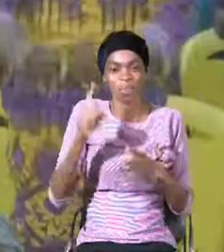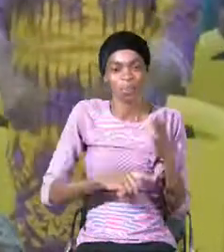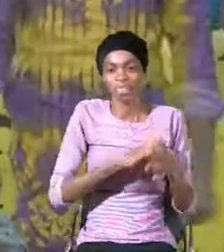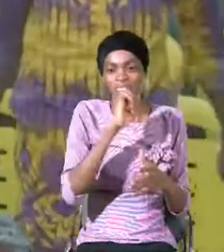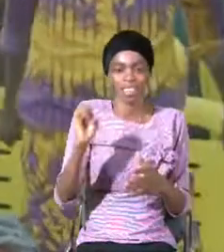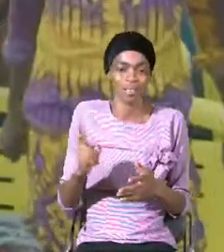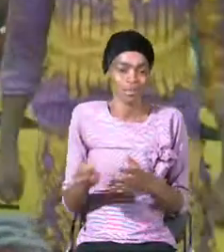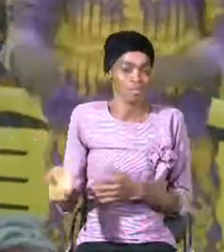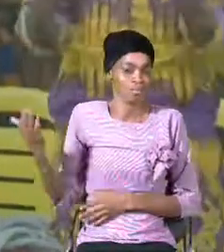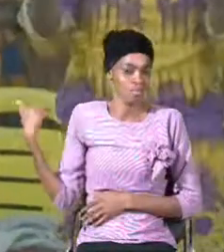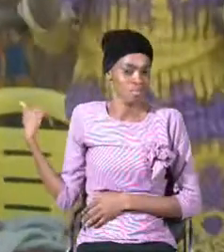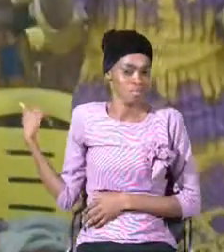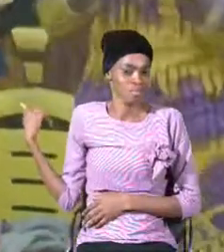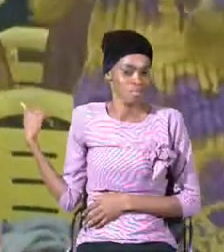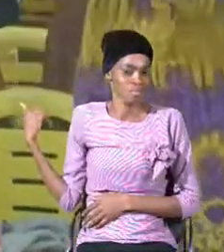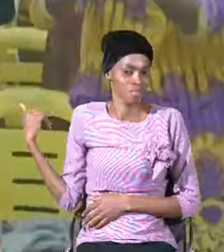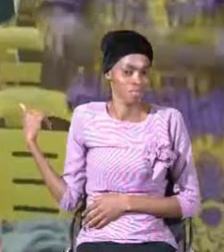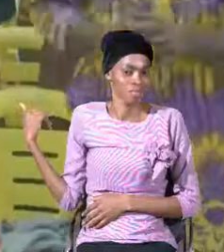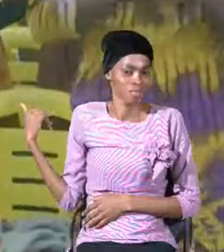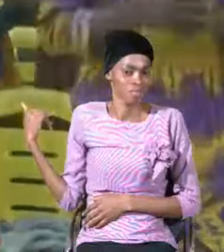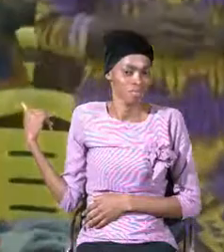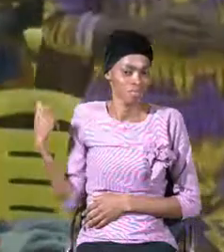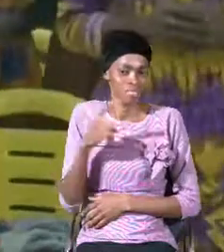Quel que soit le passé,